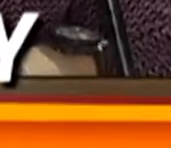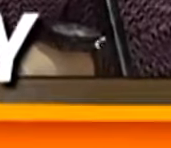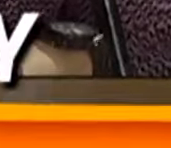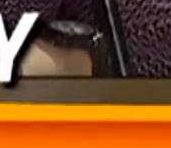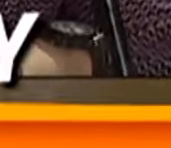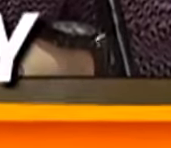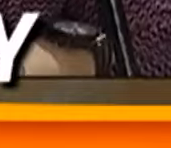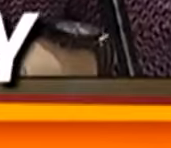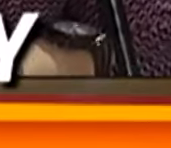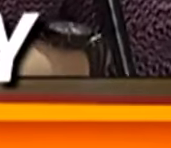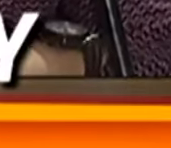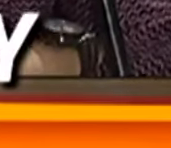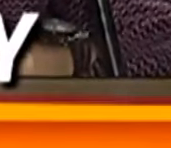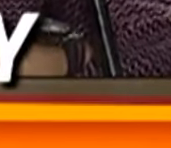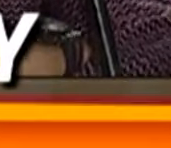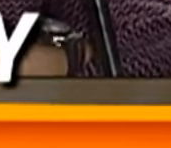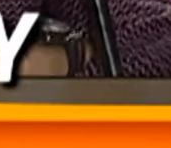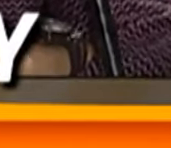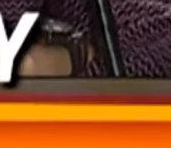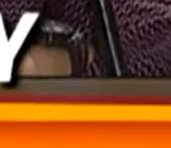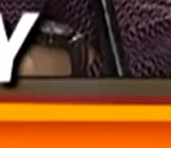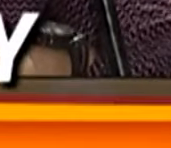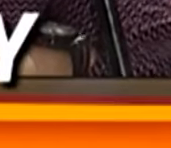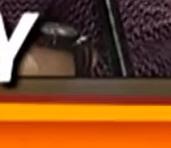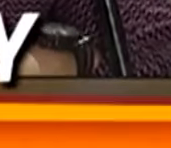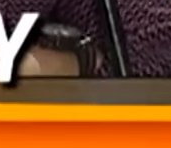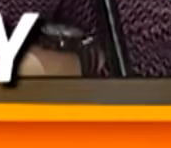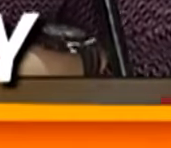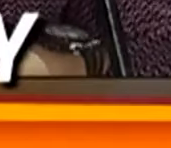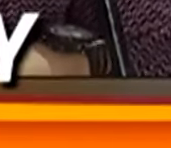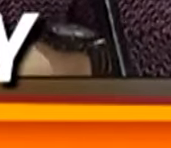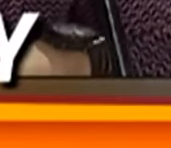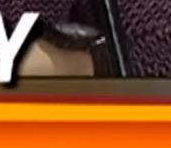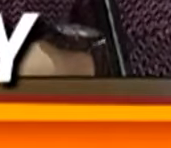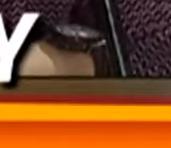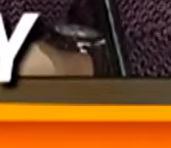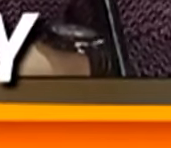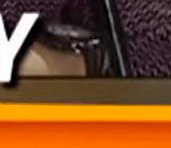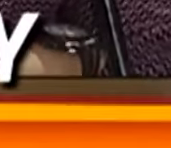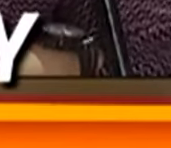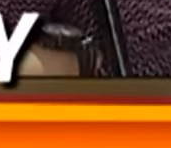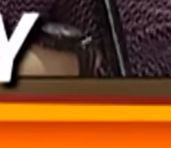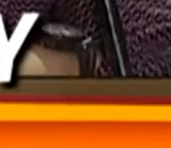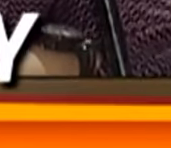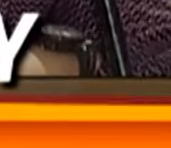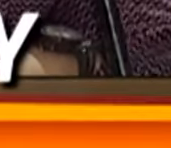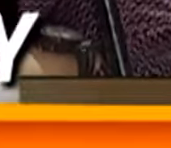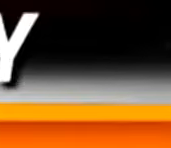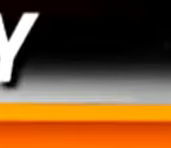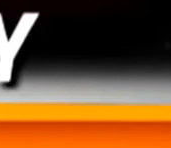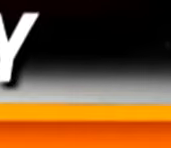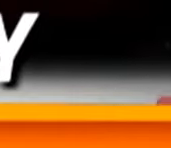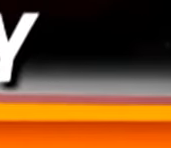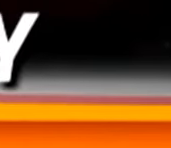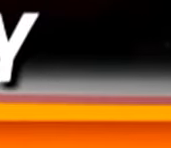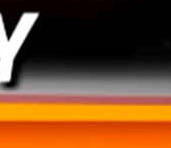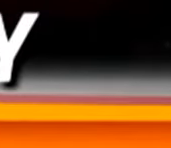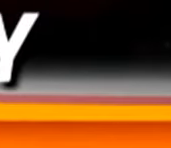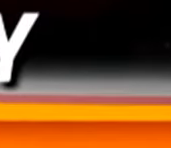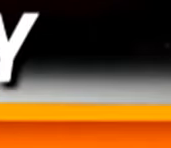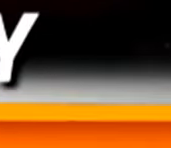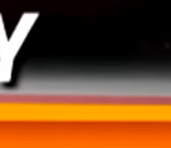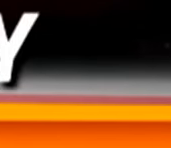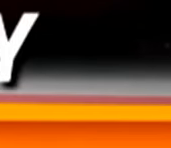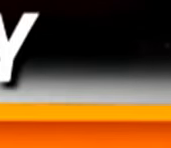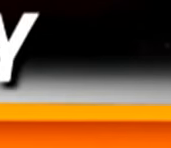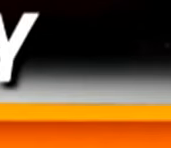Habang si Vice President Sara Duterte, suportado si Quimbuloy. Ang dinaranas ngayon ni Pastor Quimbuloy ay isang pandarahas